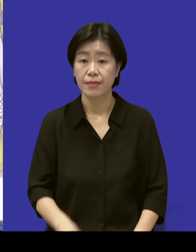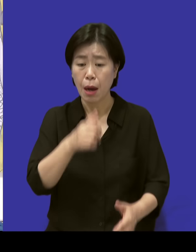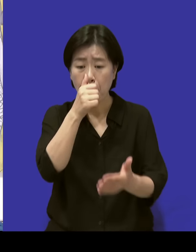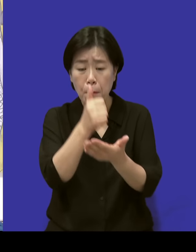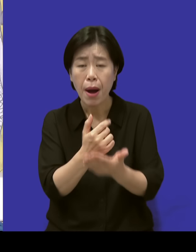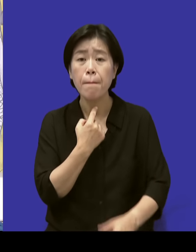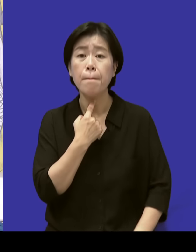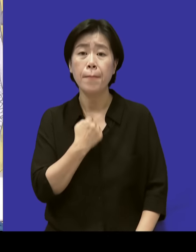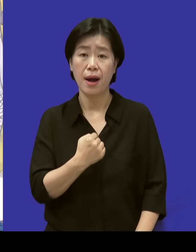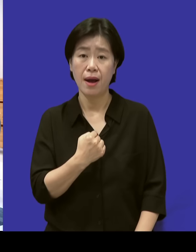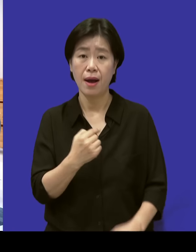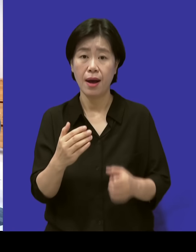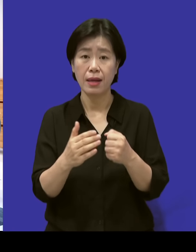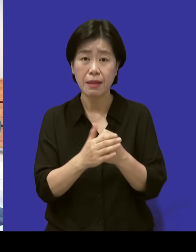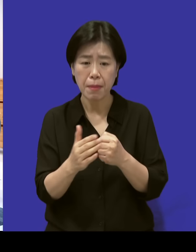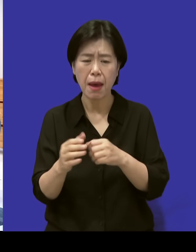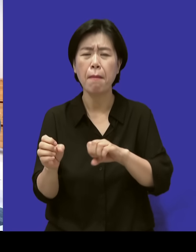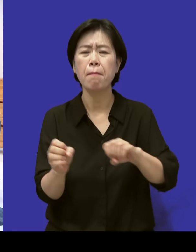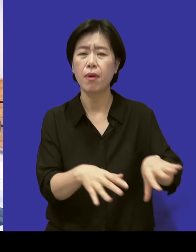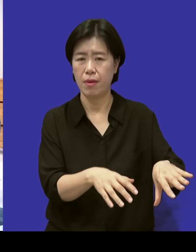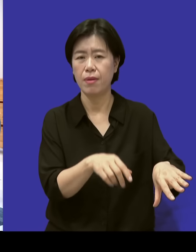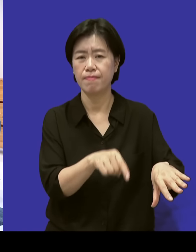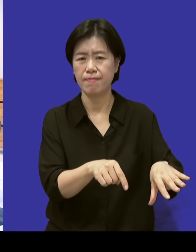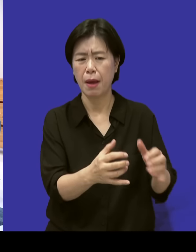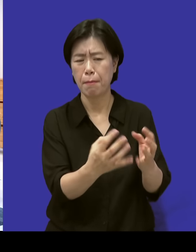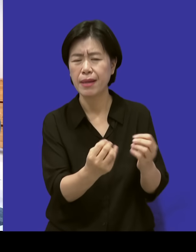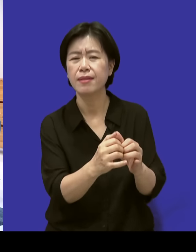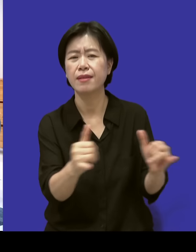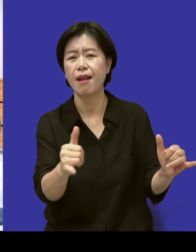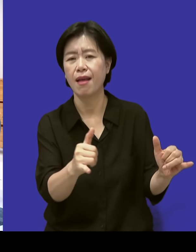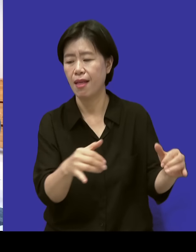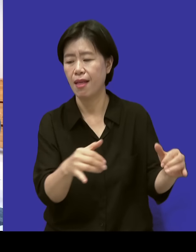범죄하여서 버려진 인생들이라고 낙오된 인생들이라고 예, 이렇게